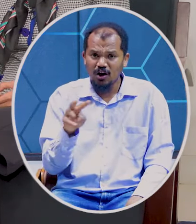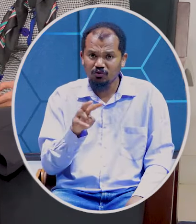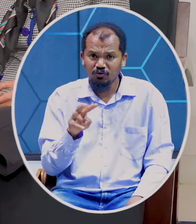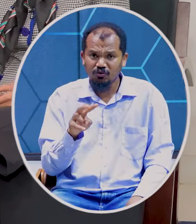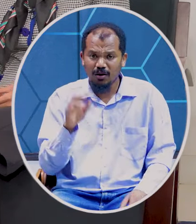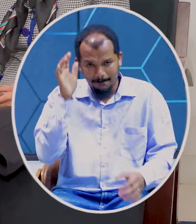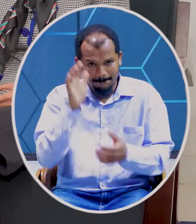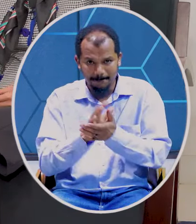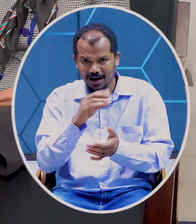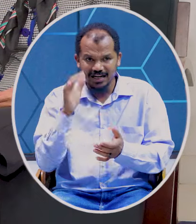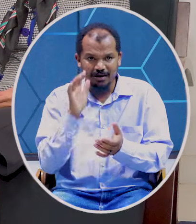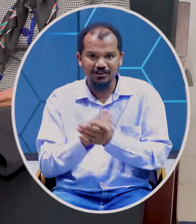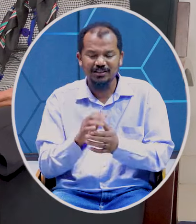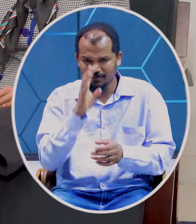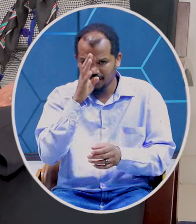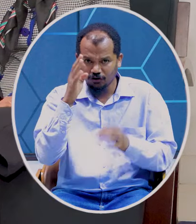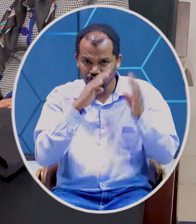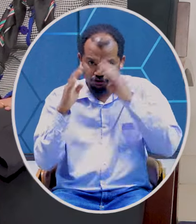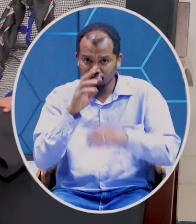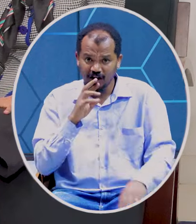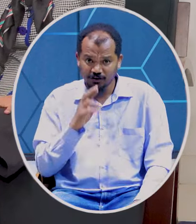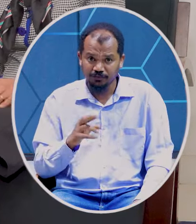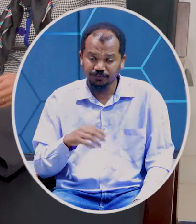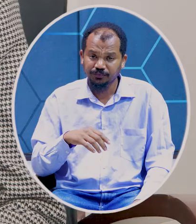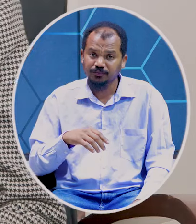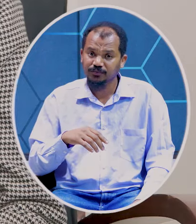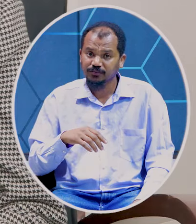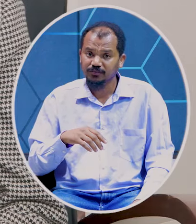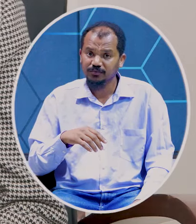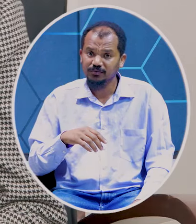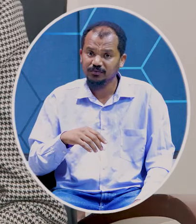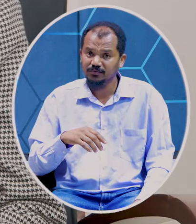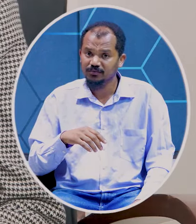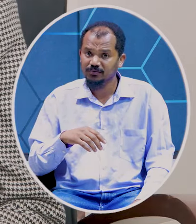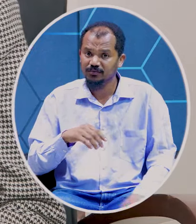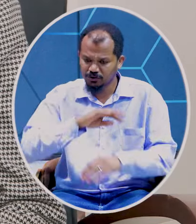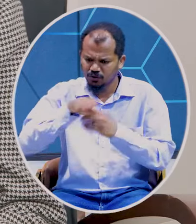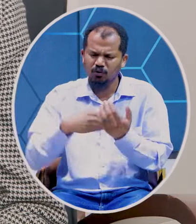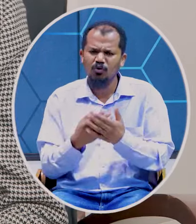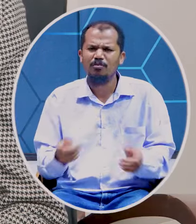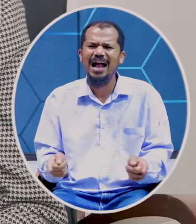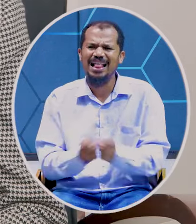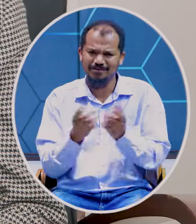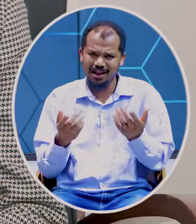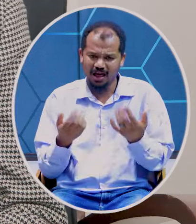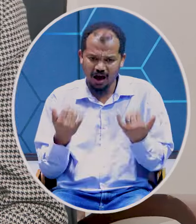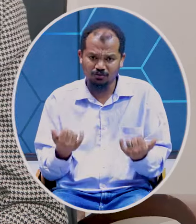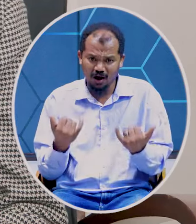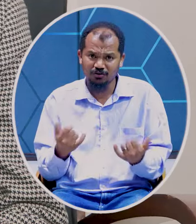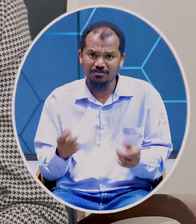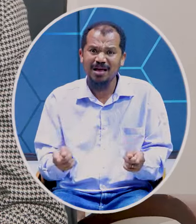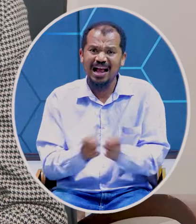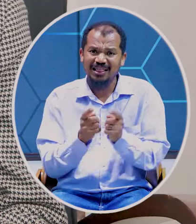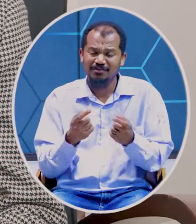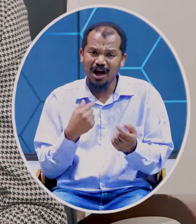ሁለቱ ባልና ሚስት ጋር የሚፈጠሩ ችግሮች ናቸው? ያው እንግዲህ ሁሉም ያጋጥማል።